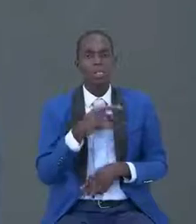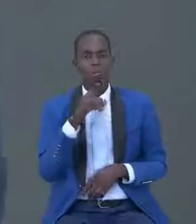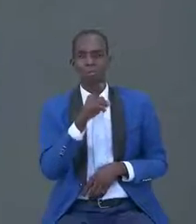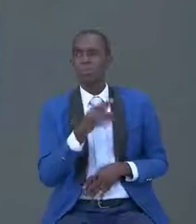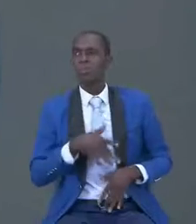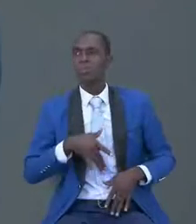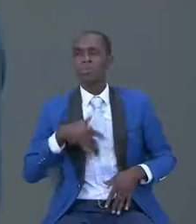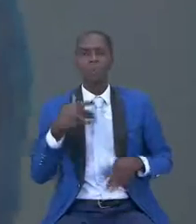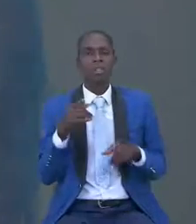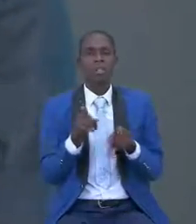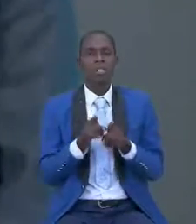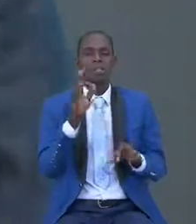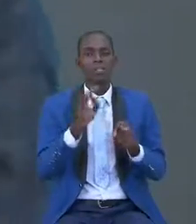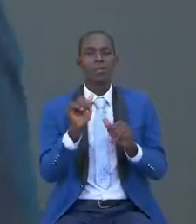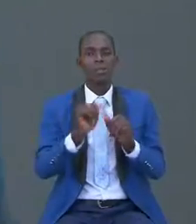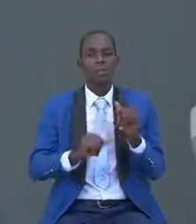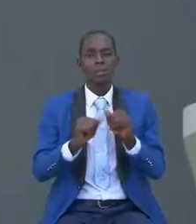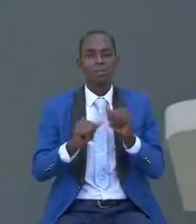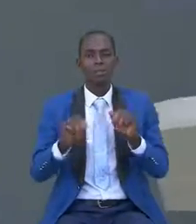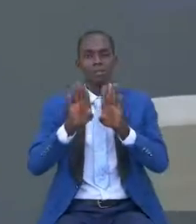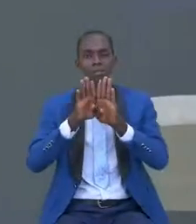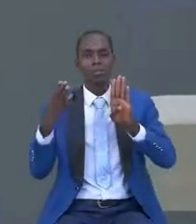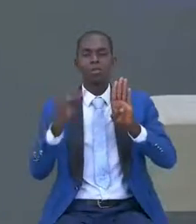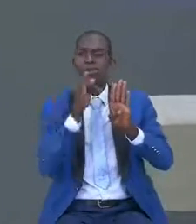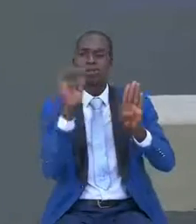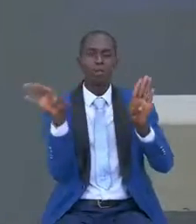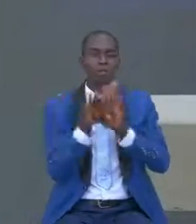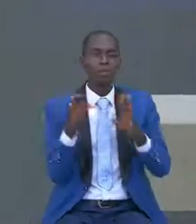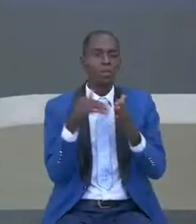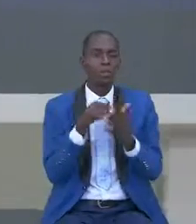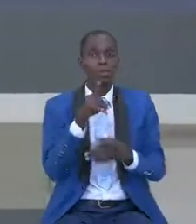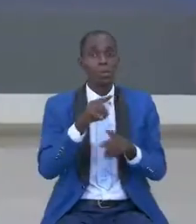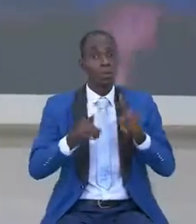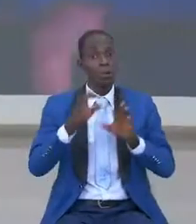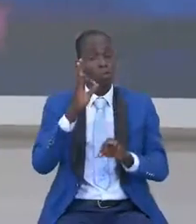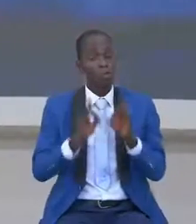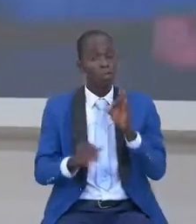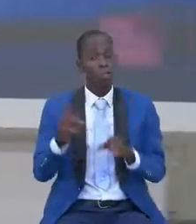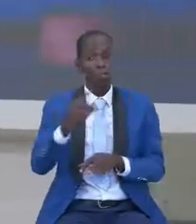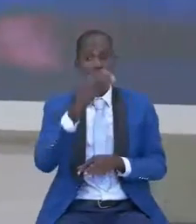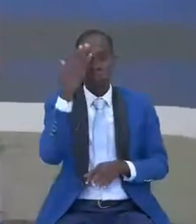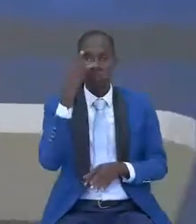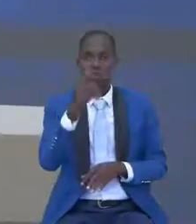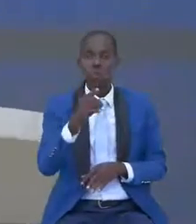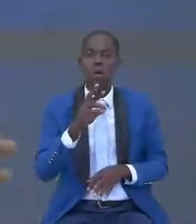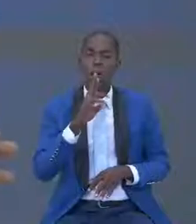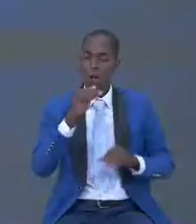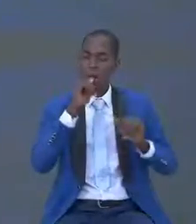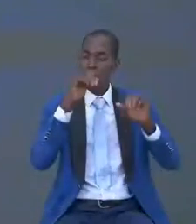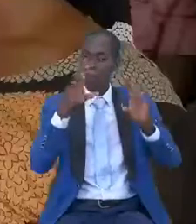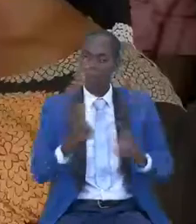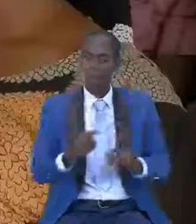que tu te sens comme si toutes les portes fermaient. Mais si tu sais que tu es béni parmi les